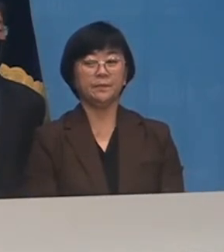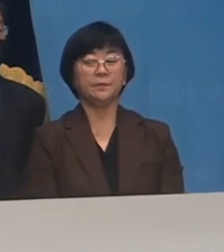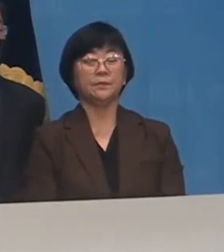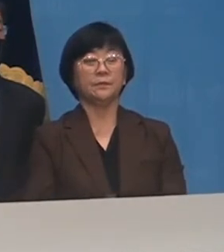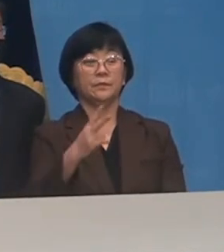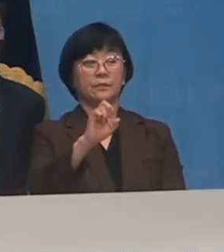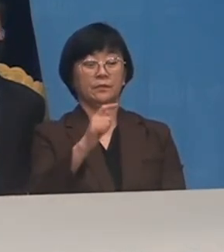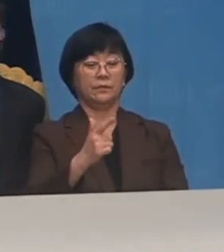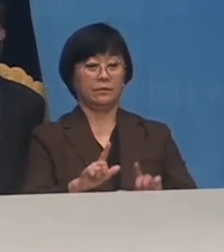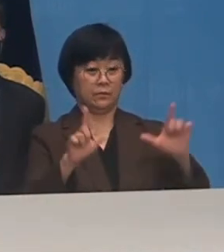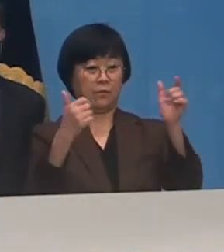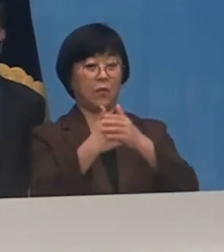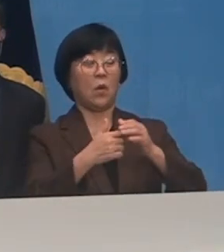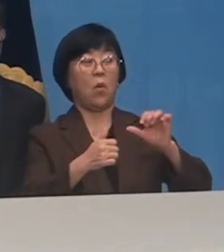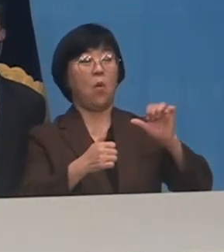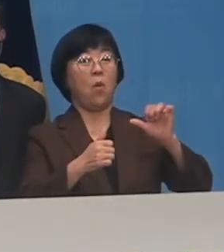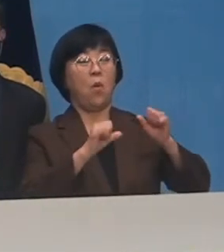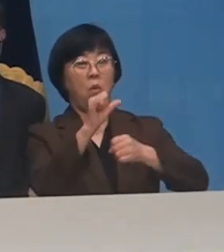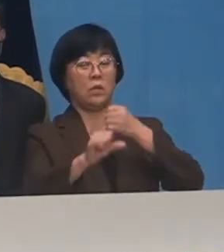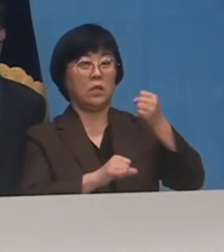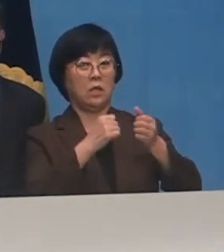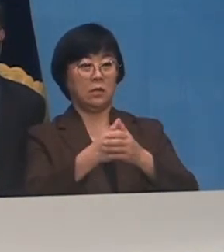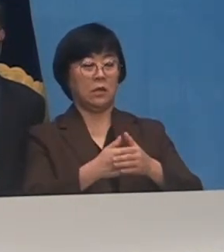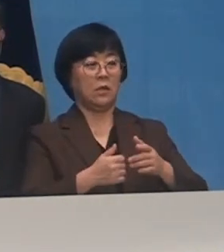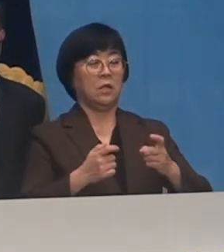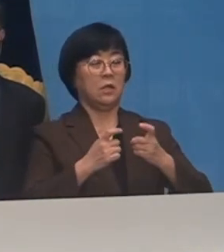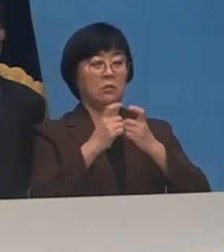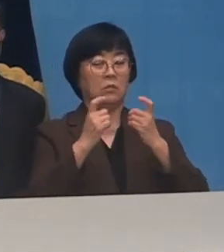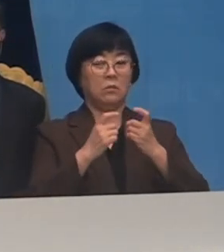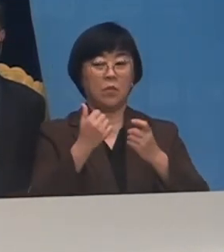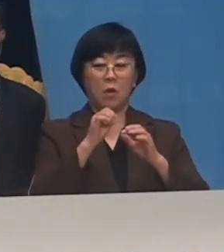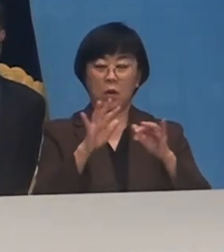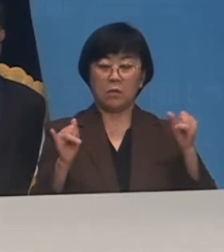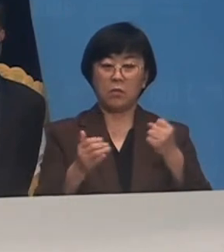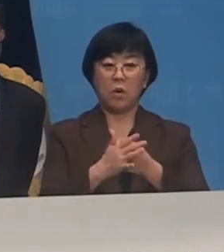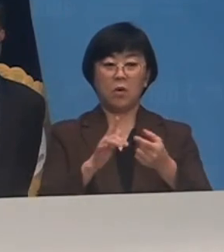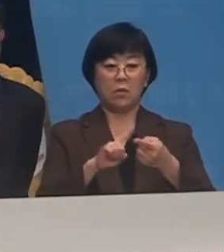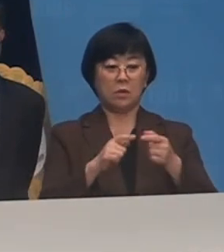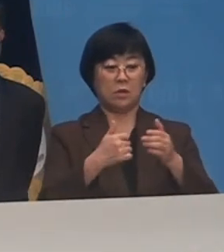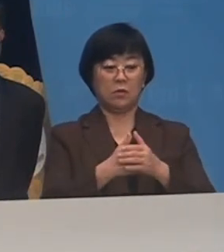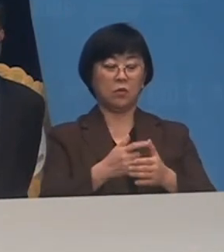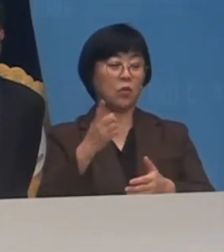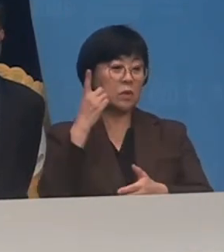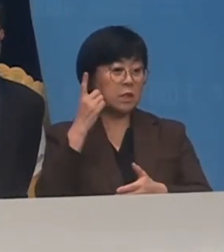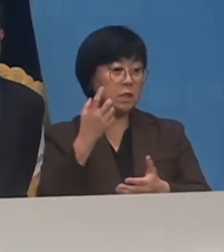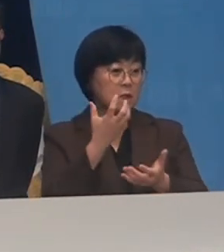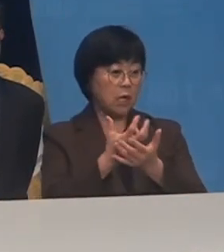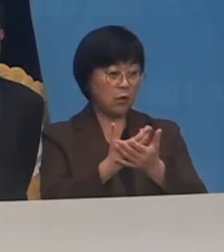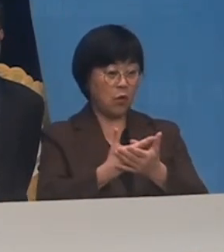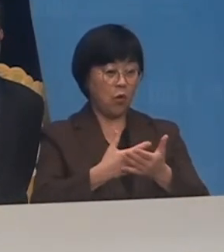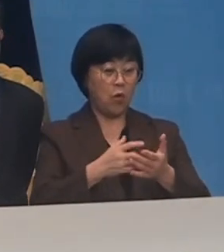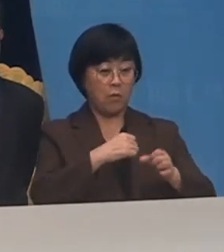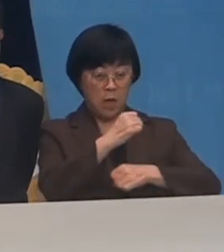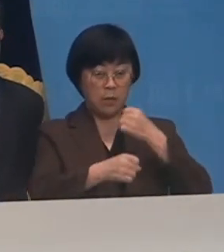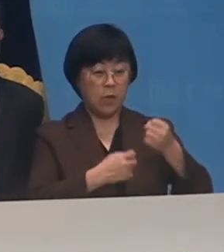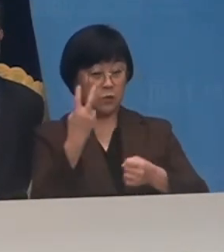아시다시피 2016년 5년에는 민병과 참여연대 등이 수사기관의 통신자료 무단 수집을 문제 삼았고